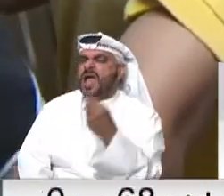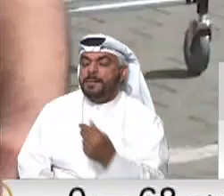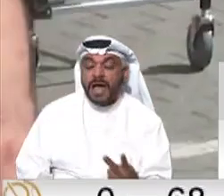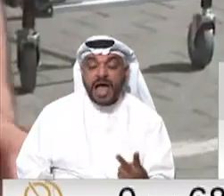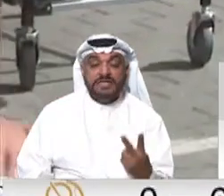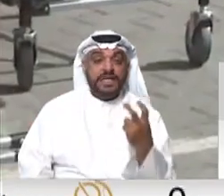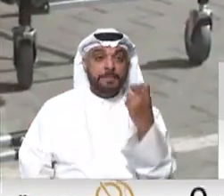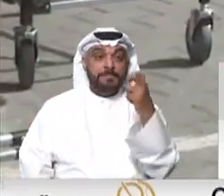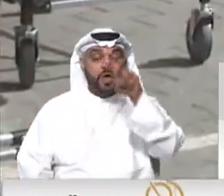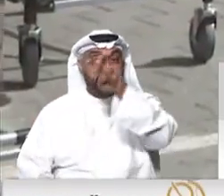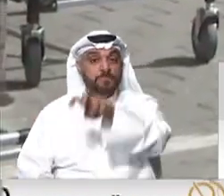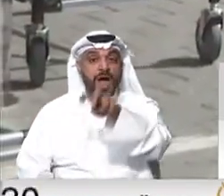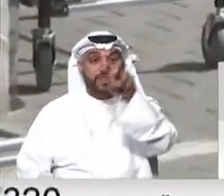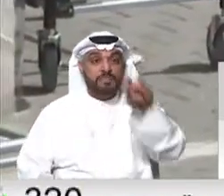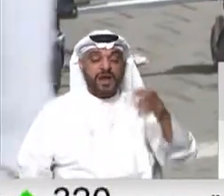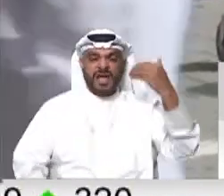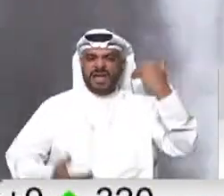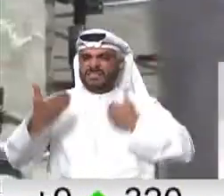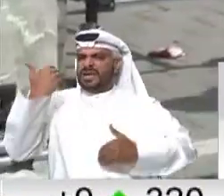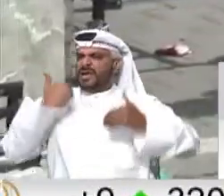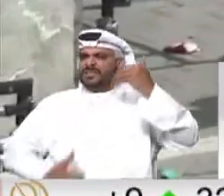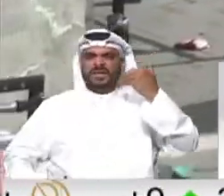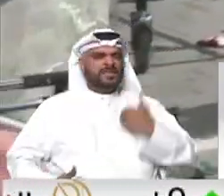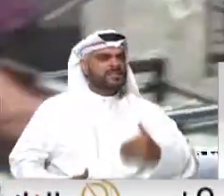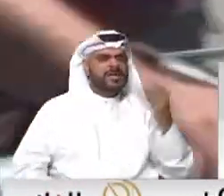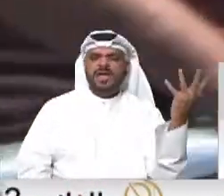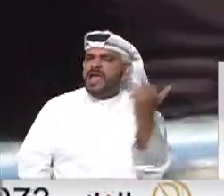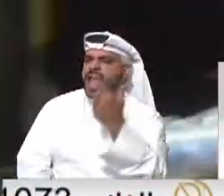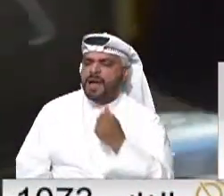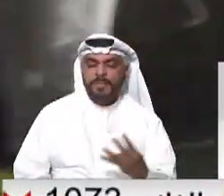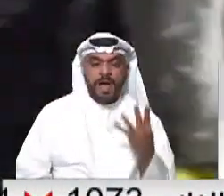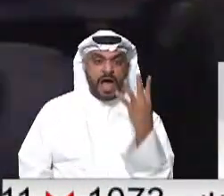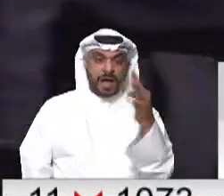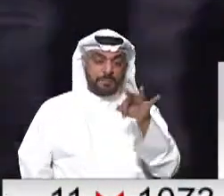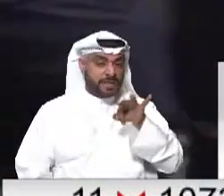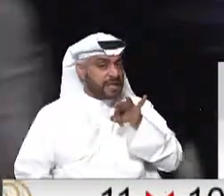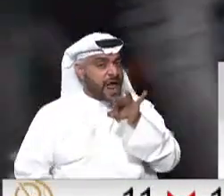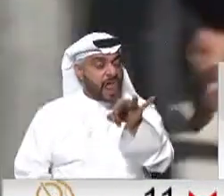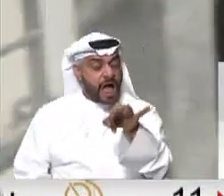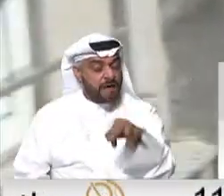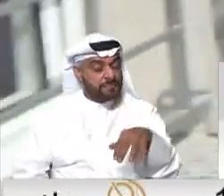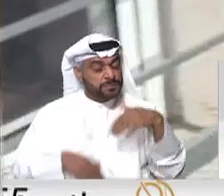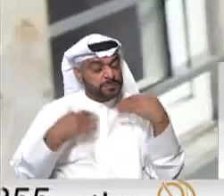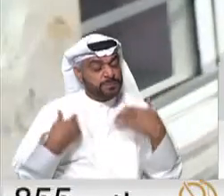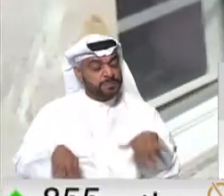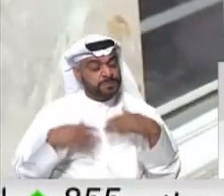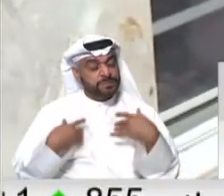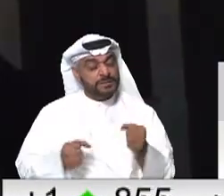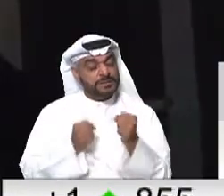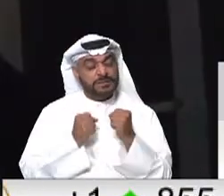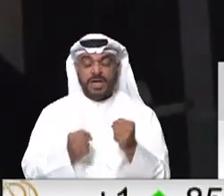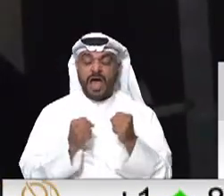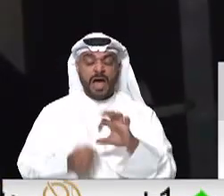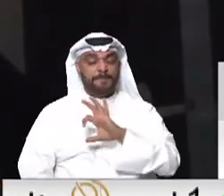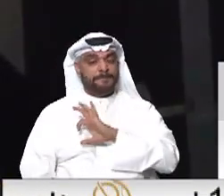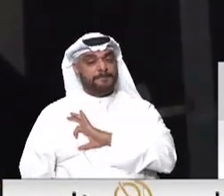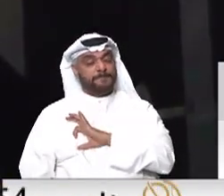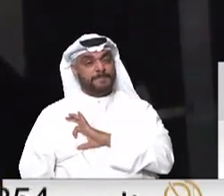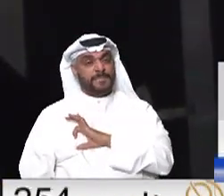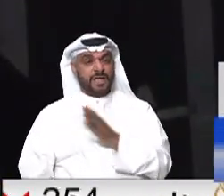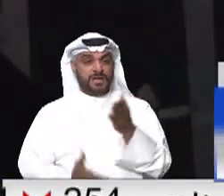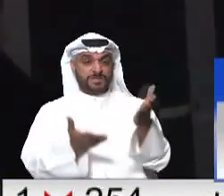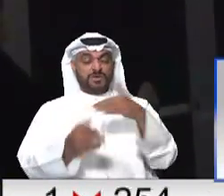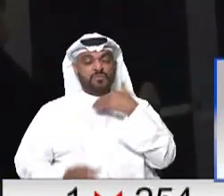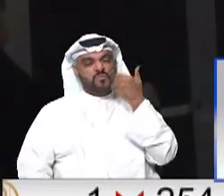788، والجرحى تخطوا 4000، وهي حصيلة غير نهائية. حتى اللحظة هناك عدد كبير من